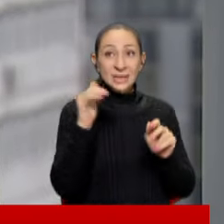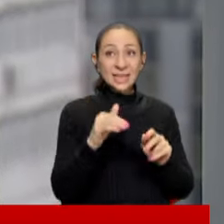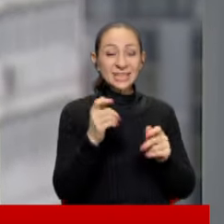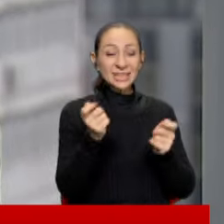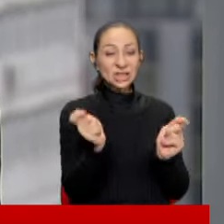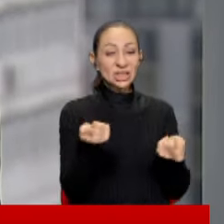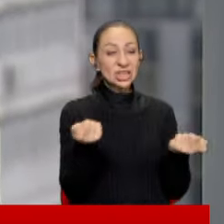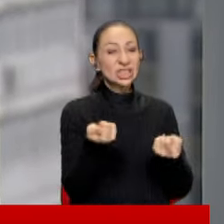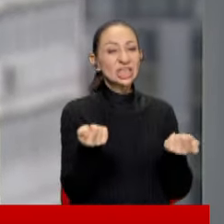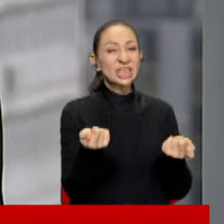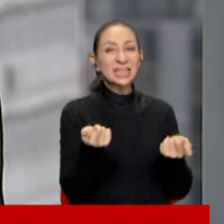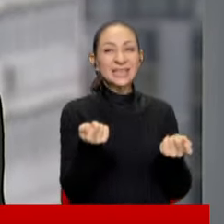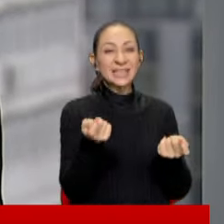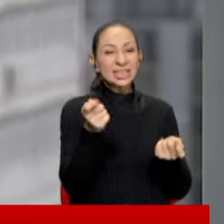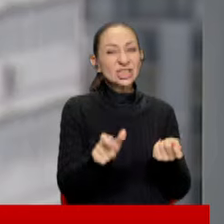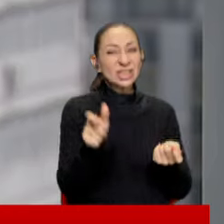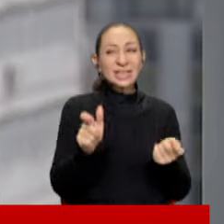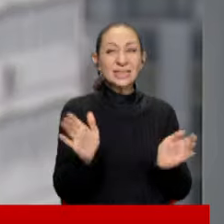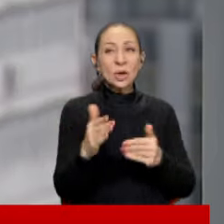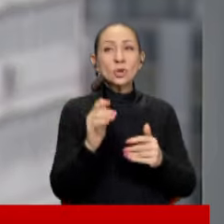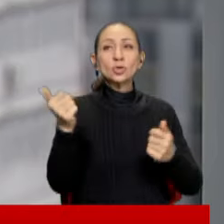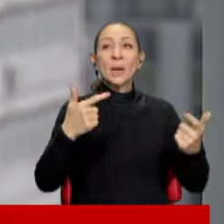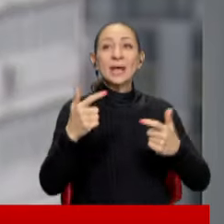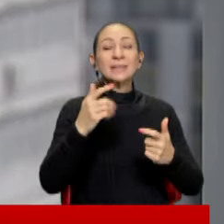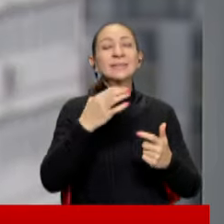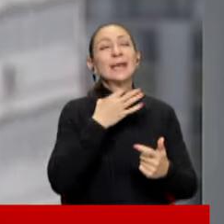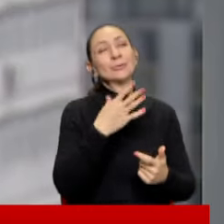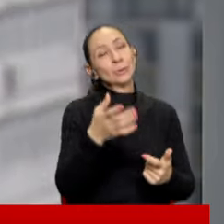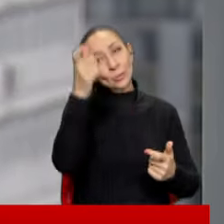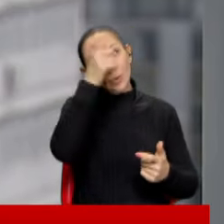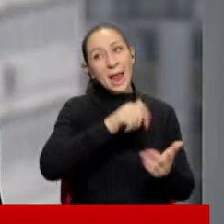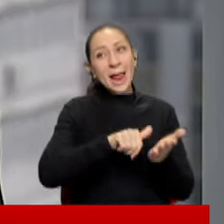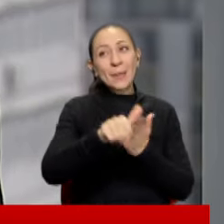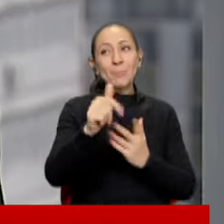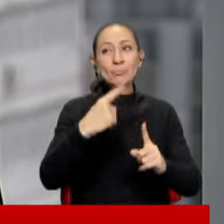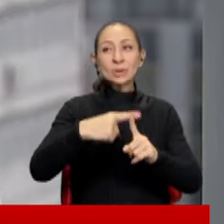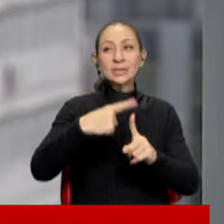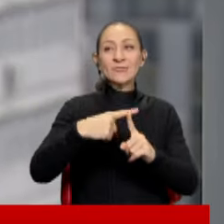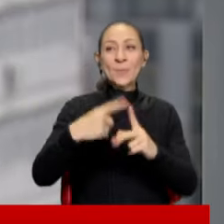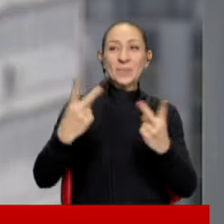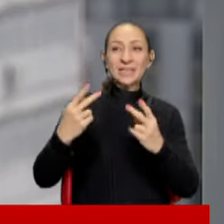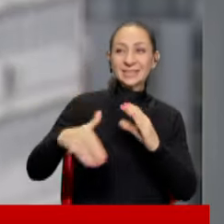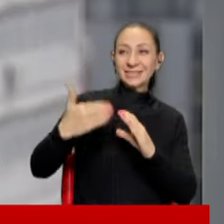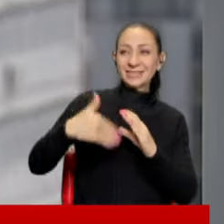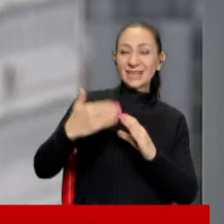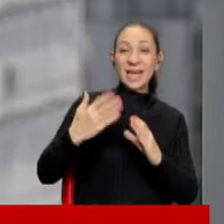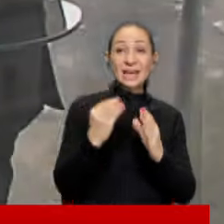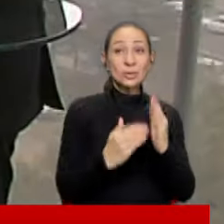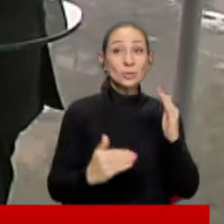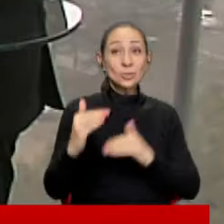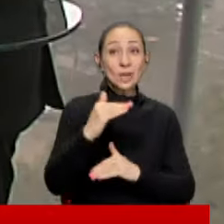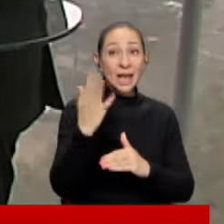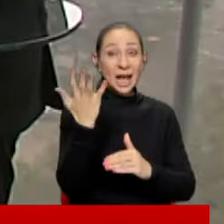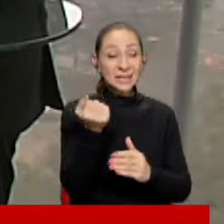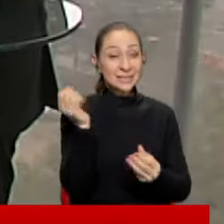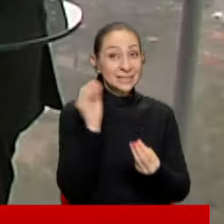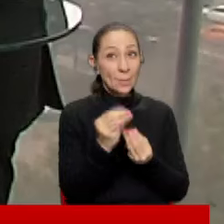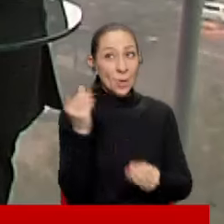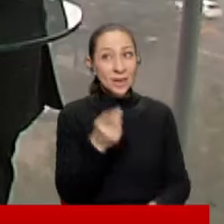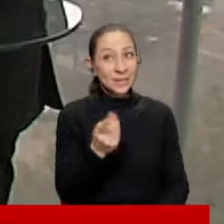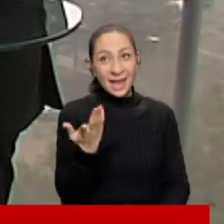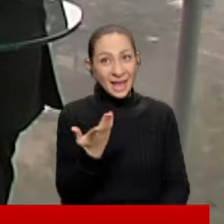işçi sendikalarından ama bütün Türkiye'de şubelerden, işçilerden sağ olsunlar olumlu mesajlar ben de aldım. En yüksek aldığınız zam oranı